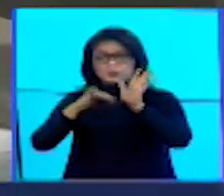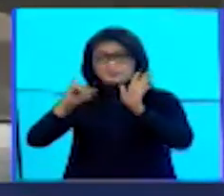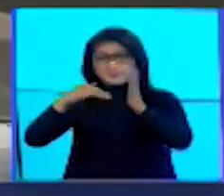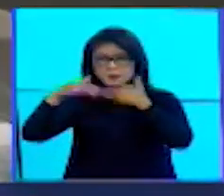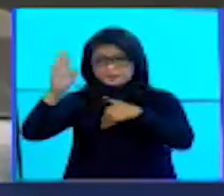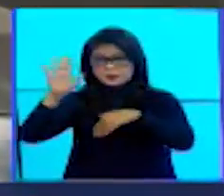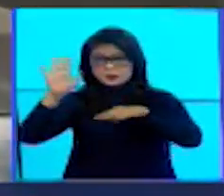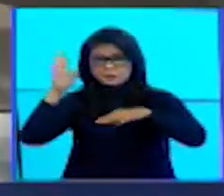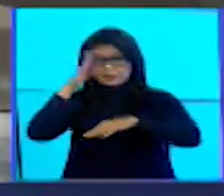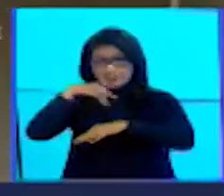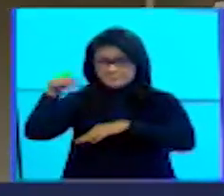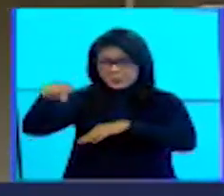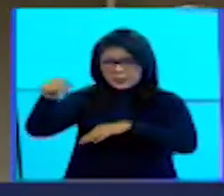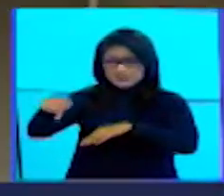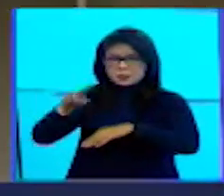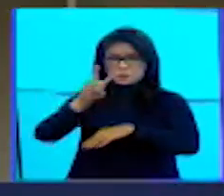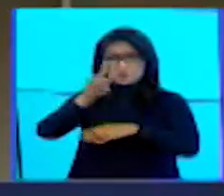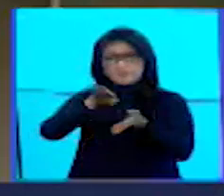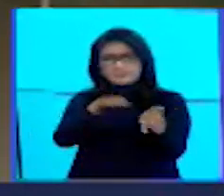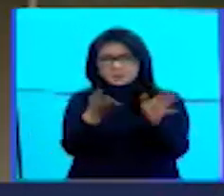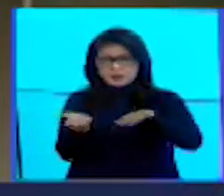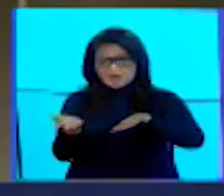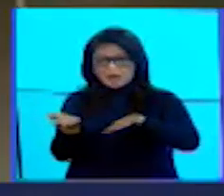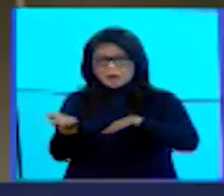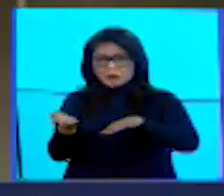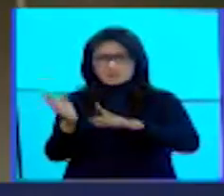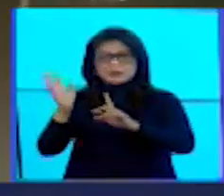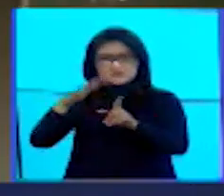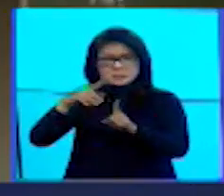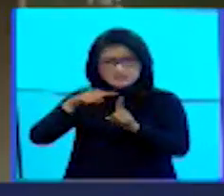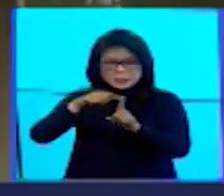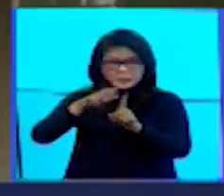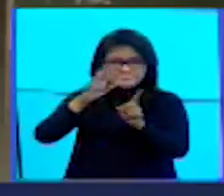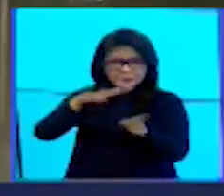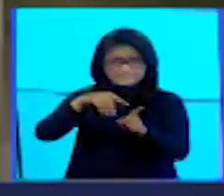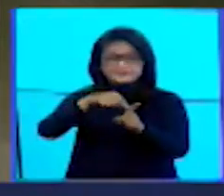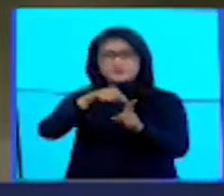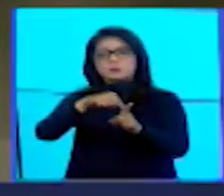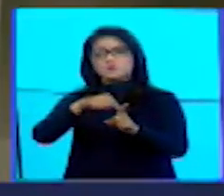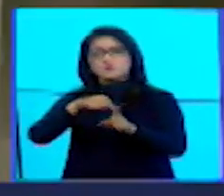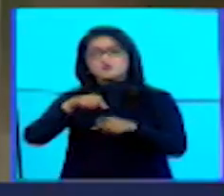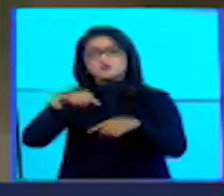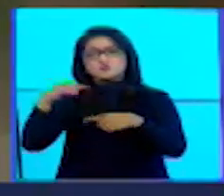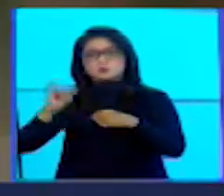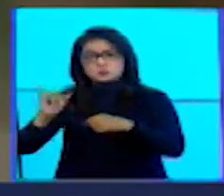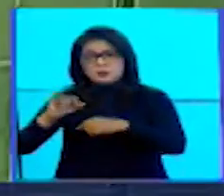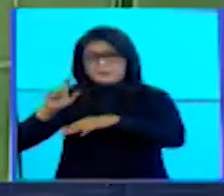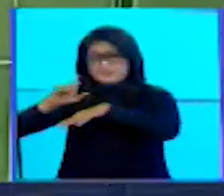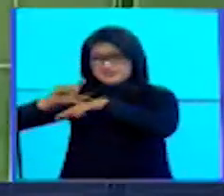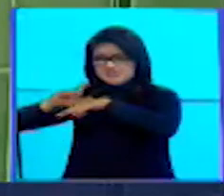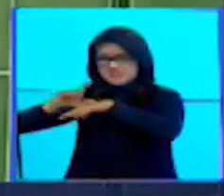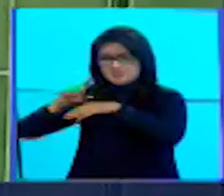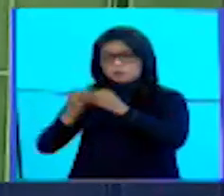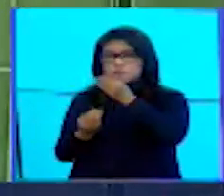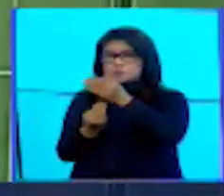imam dan seorang takmir masjid akibat COVID-19. Masjid pun menjadi klaster penularan setelah dari penelusuran kontak yang